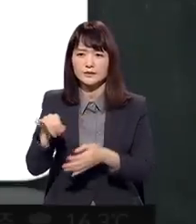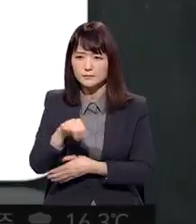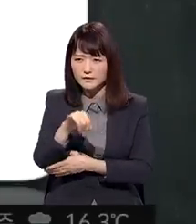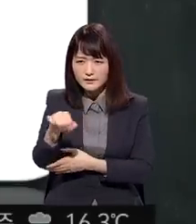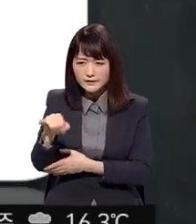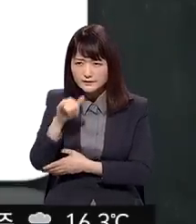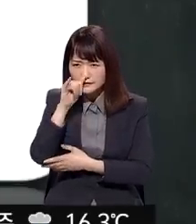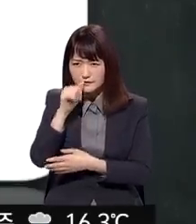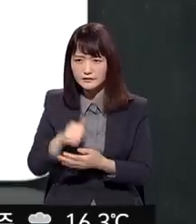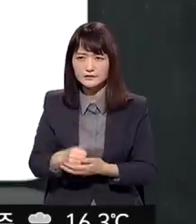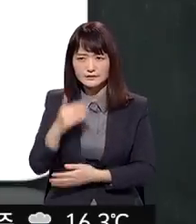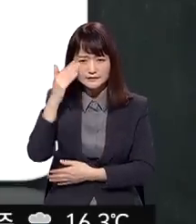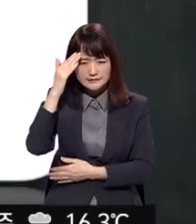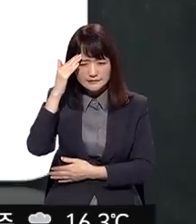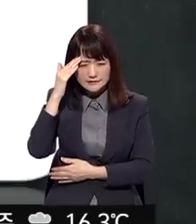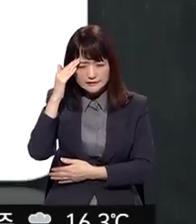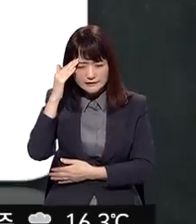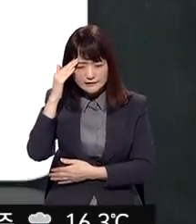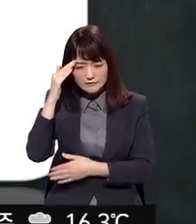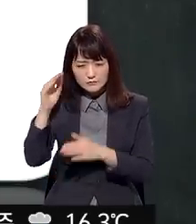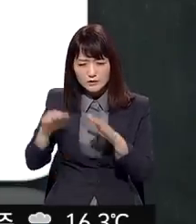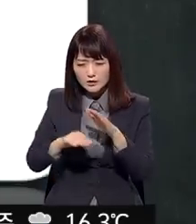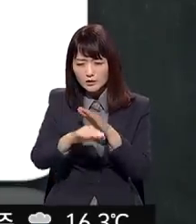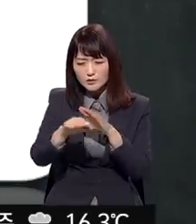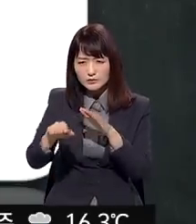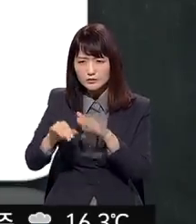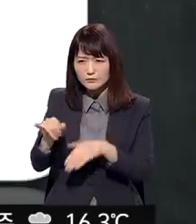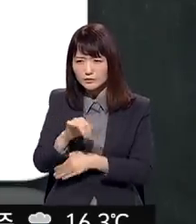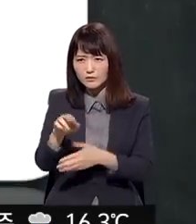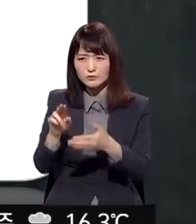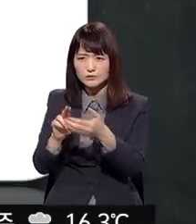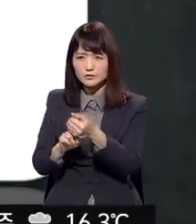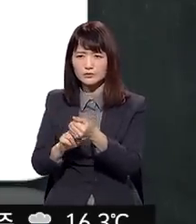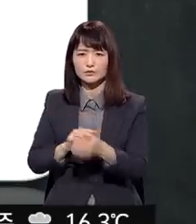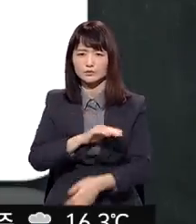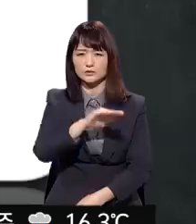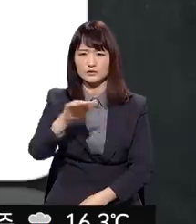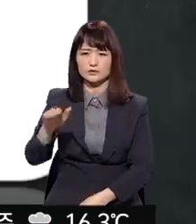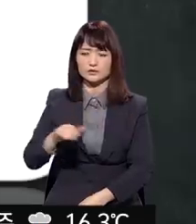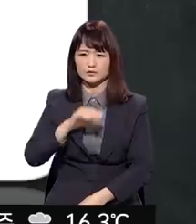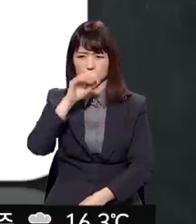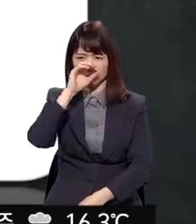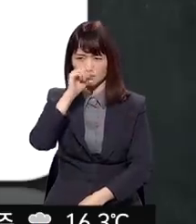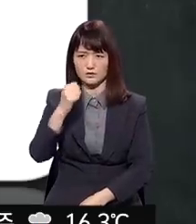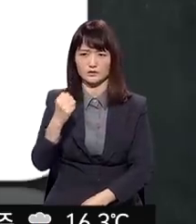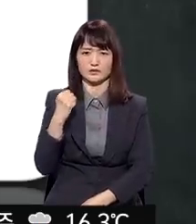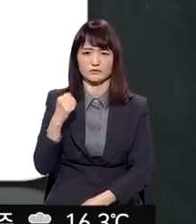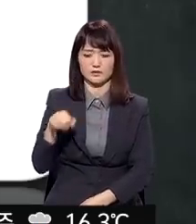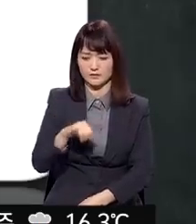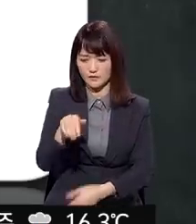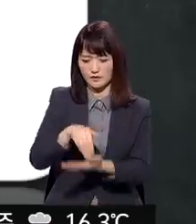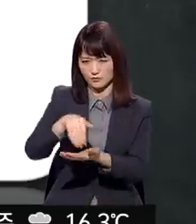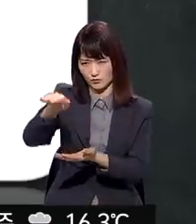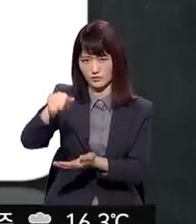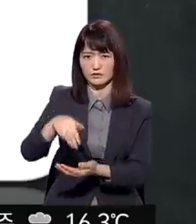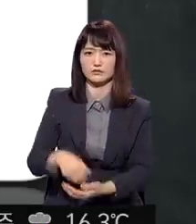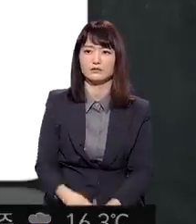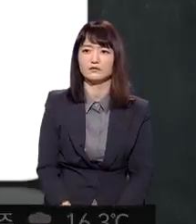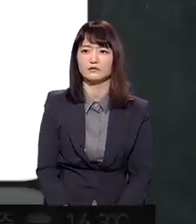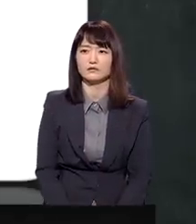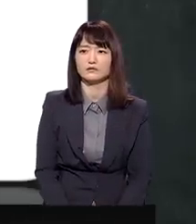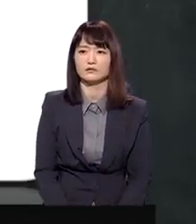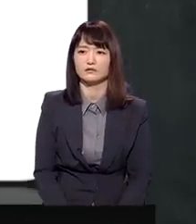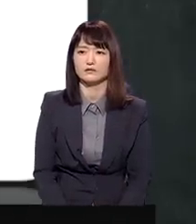사는 벌레들은 주위가 밝아지면 숨기 마련인데 우리의 밝고 선한 영향력으로 이런 벌레들을 몰아냅시다. 이런 내용이었습니다.